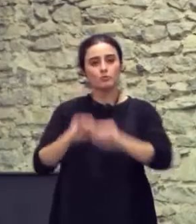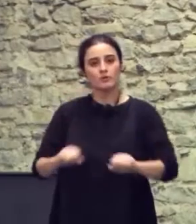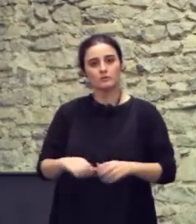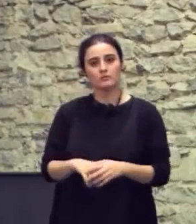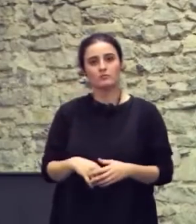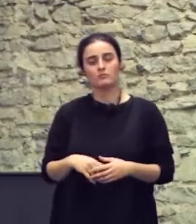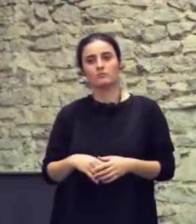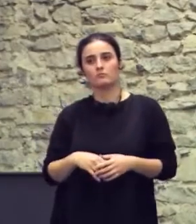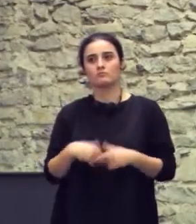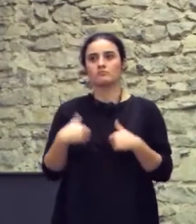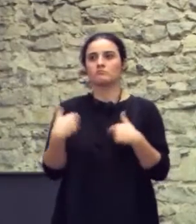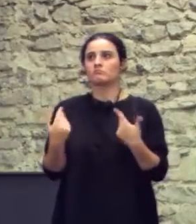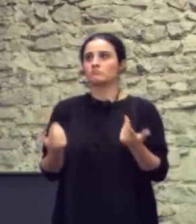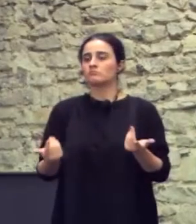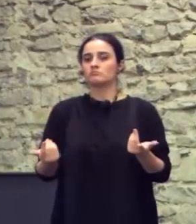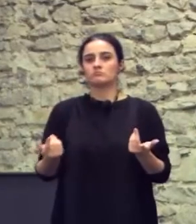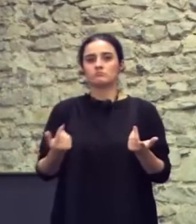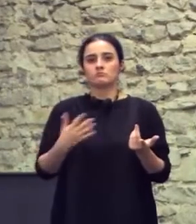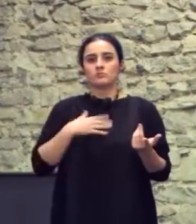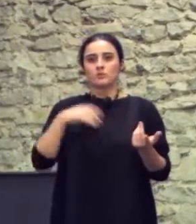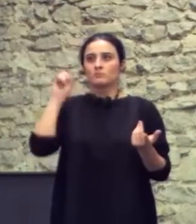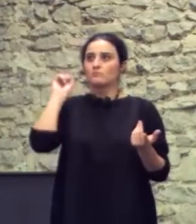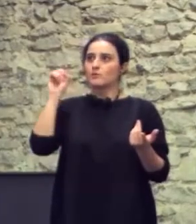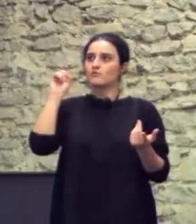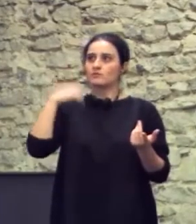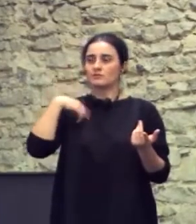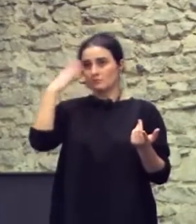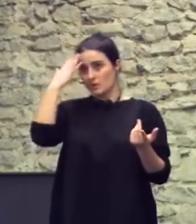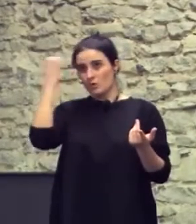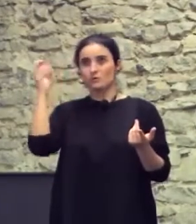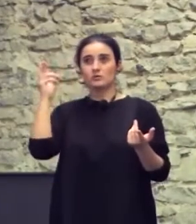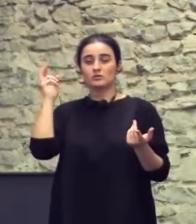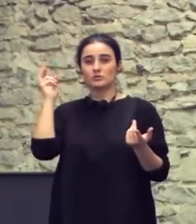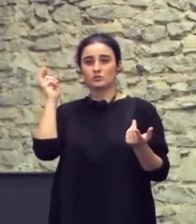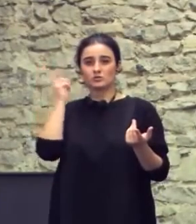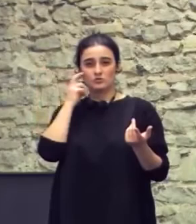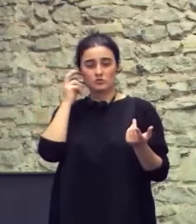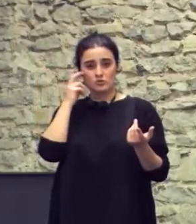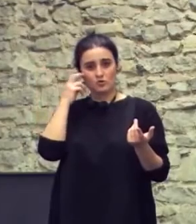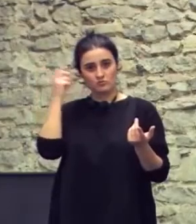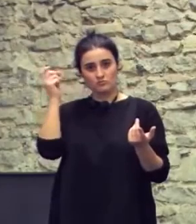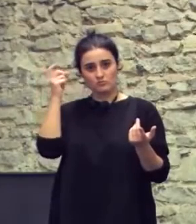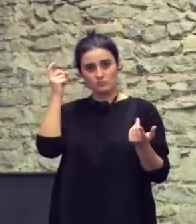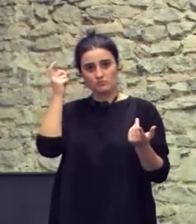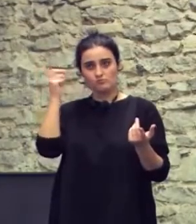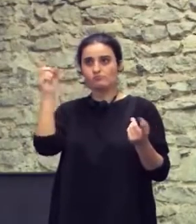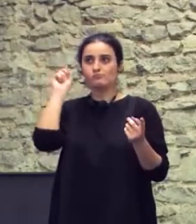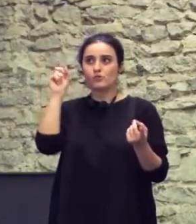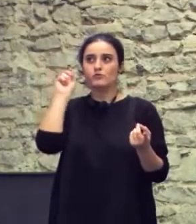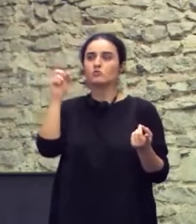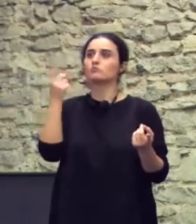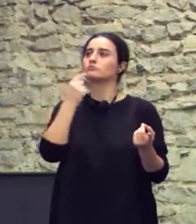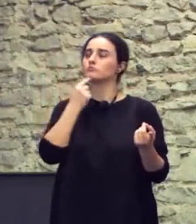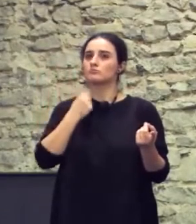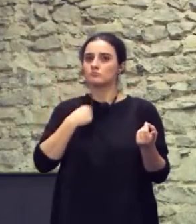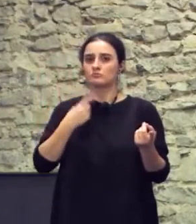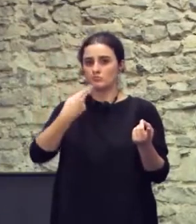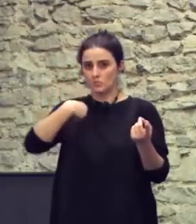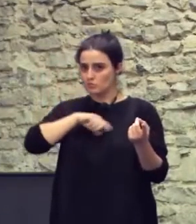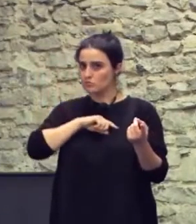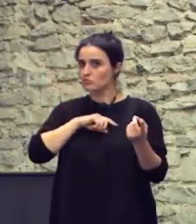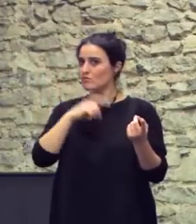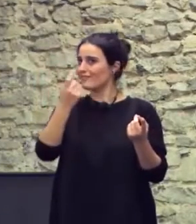orduan, klaro, irakasle batek, goratzen dut, Tolosan irakasle batek esaten zidala, sortu diegu